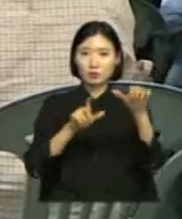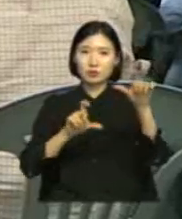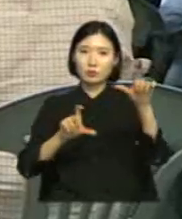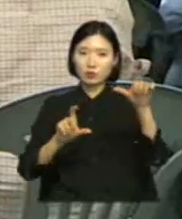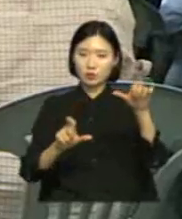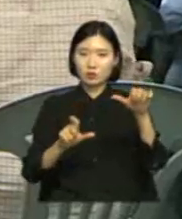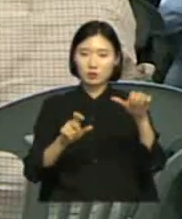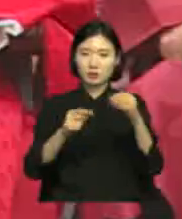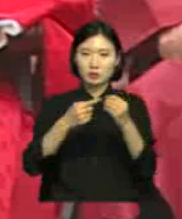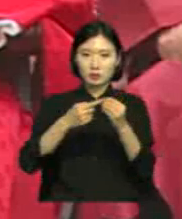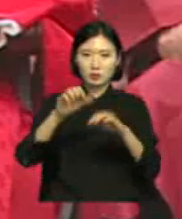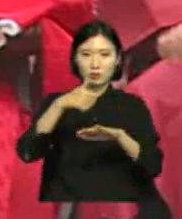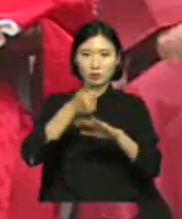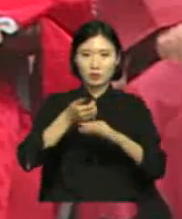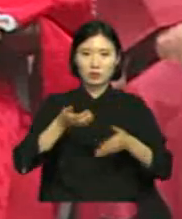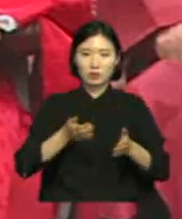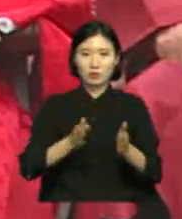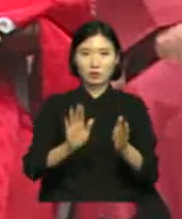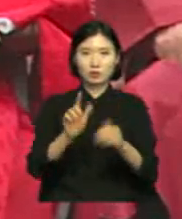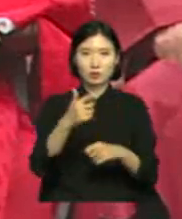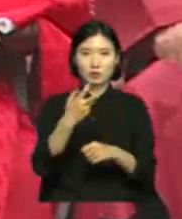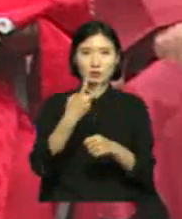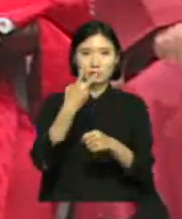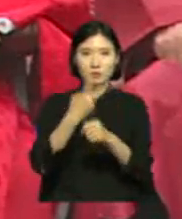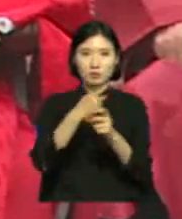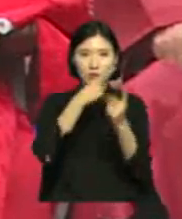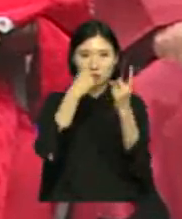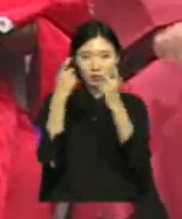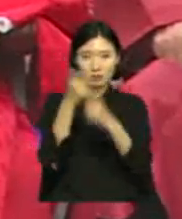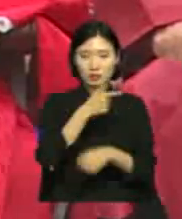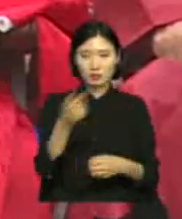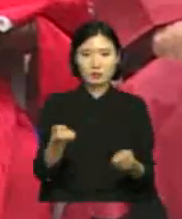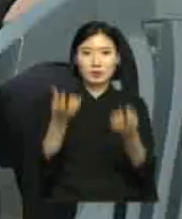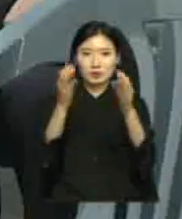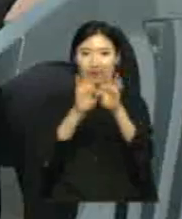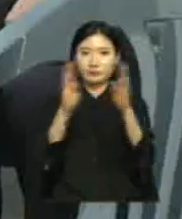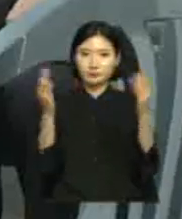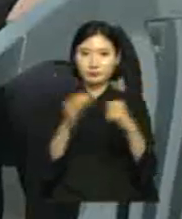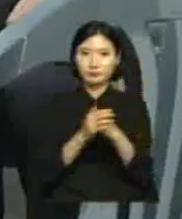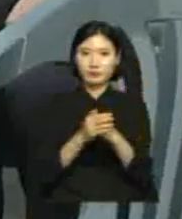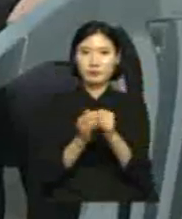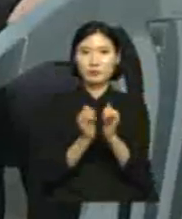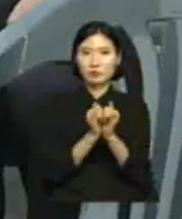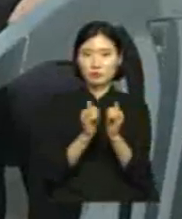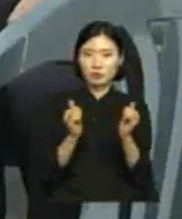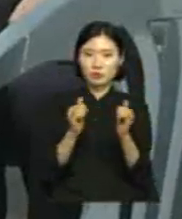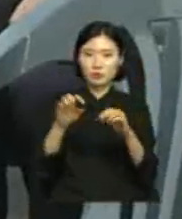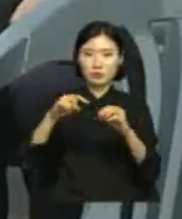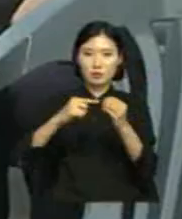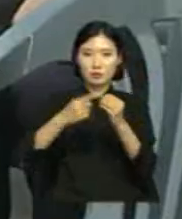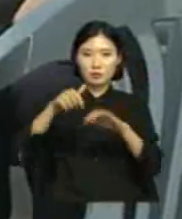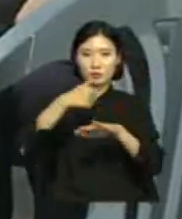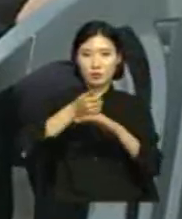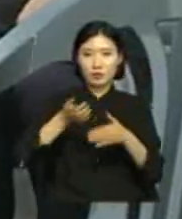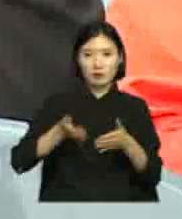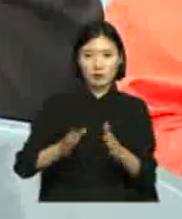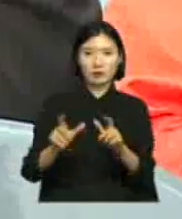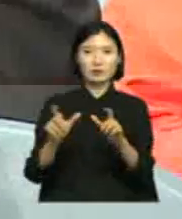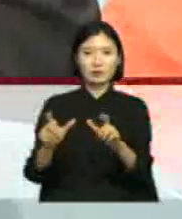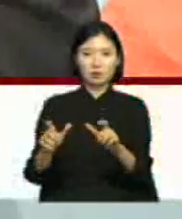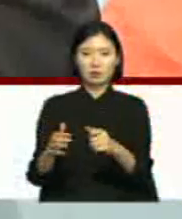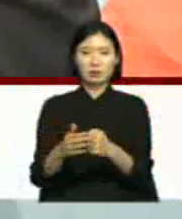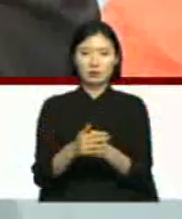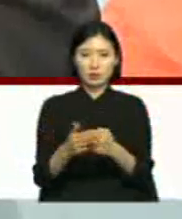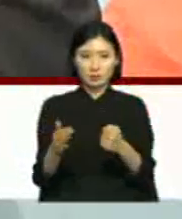15일 세종 탄신 622 돌을 기념하는 큰 잔치가 벌어집니다 주민들은 세종대왕이 태어난 지역인 만큼